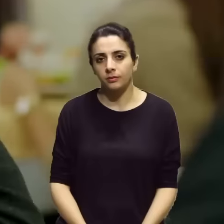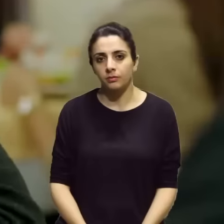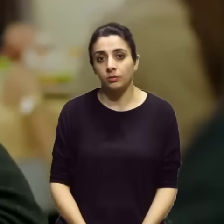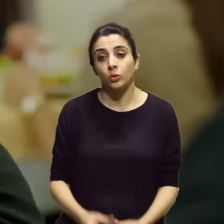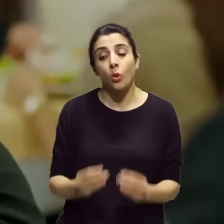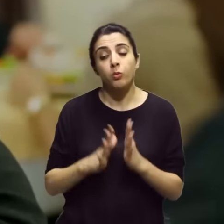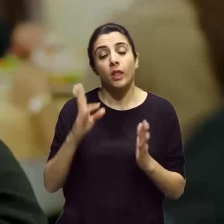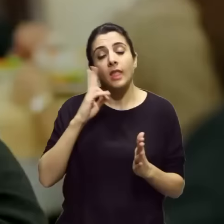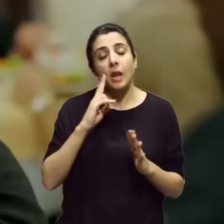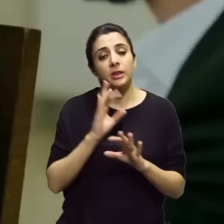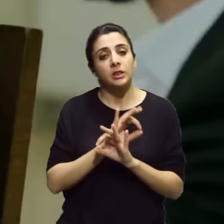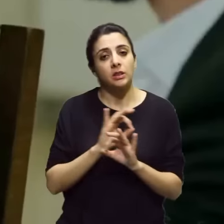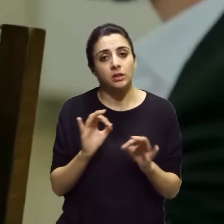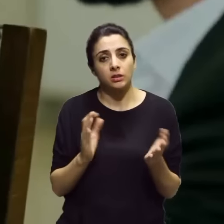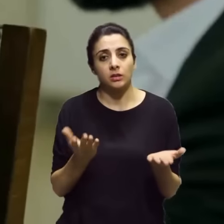Hatta büyük terbiyesizlik yani.